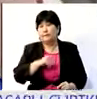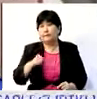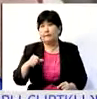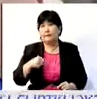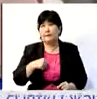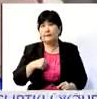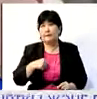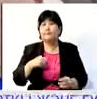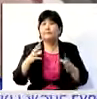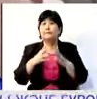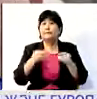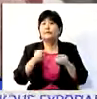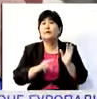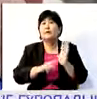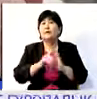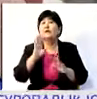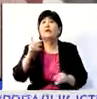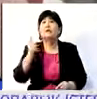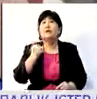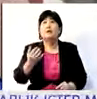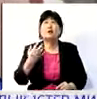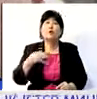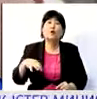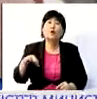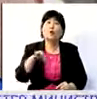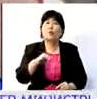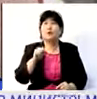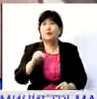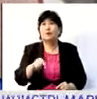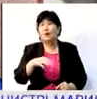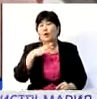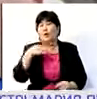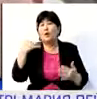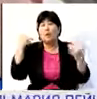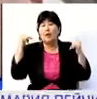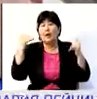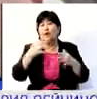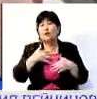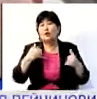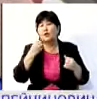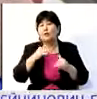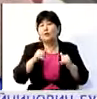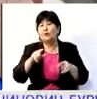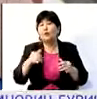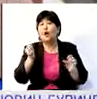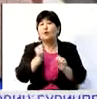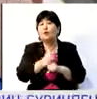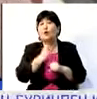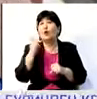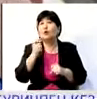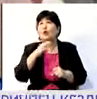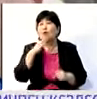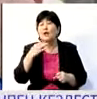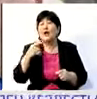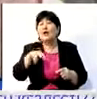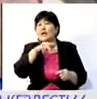біз жүннен бастасақ па деп отырмыз ең бірінші. Осы Қызылорда облысында бізде негізі мал шаруашылығы жақсыламаған, әсіресе оның ішінде түйе шаруашылығы да көп,